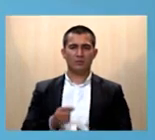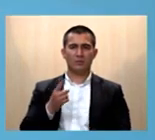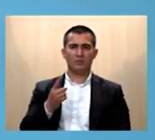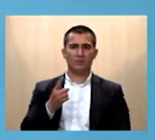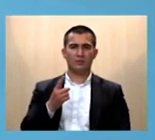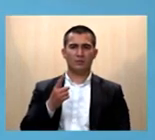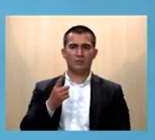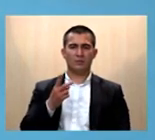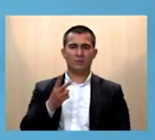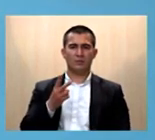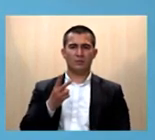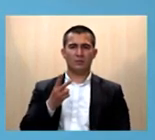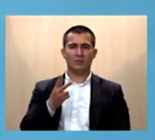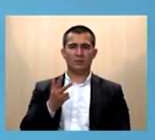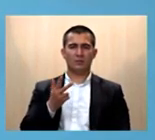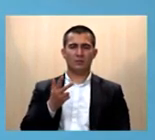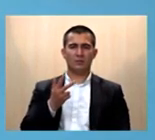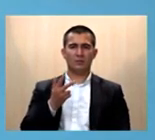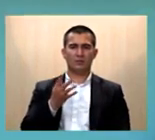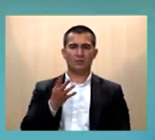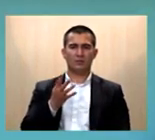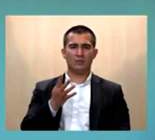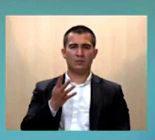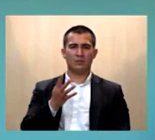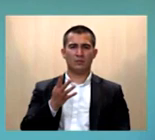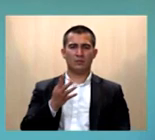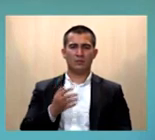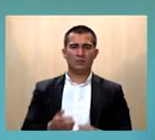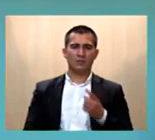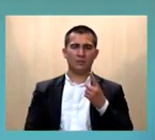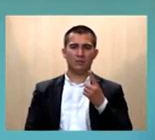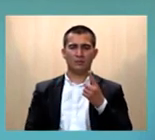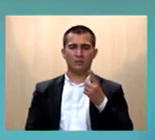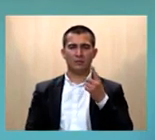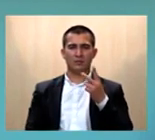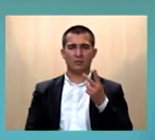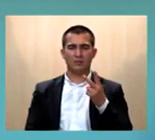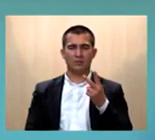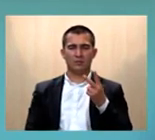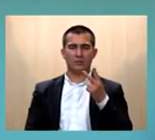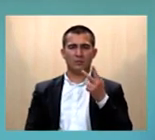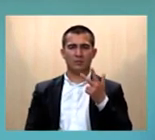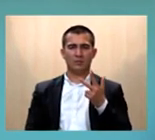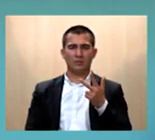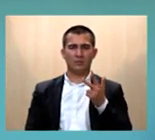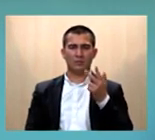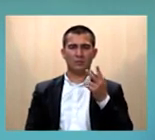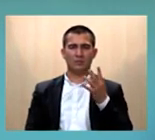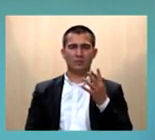1 2 3 4 chap oyog'imizda 1 2